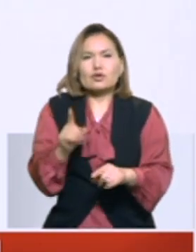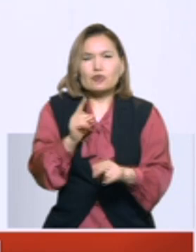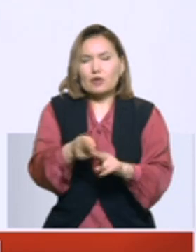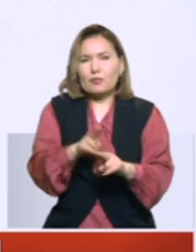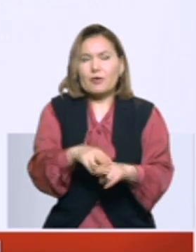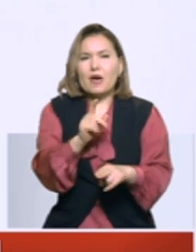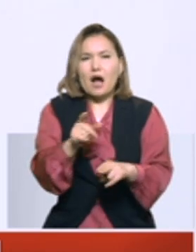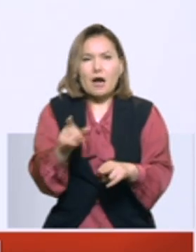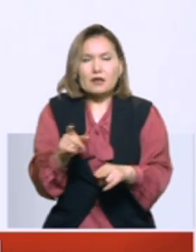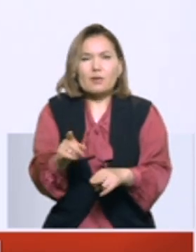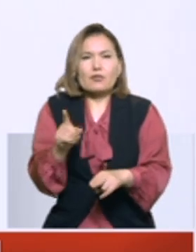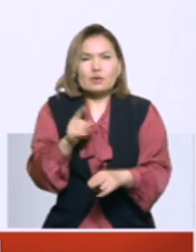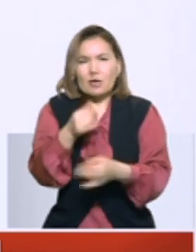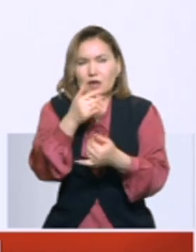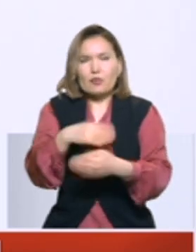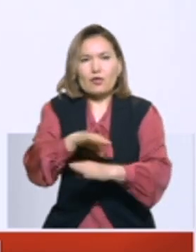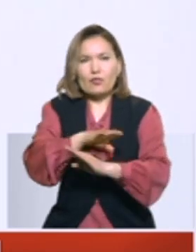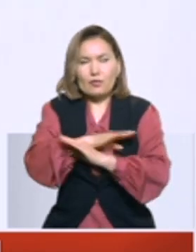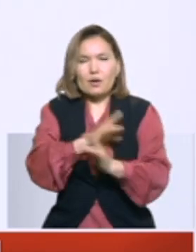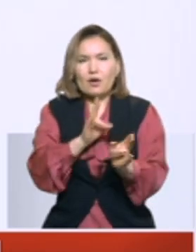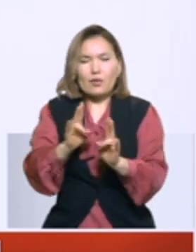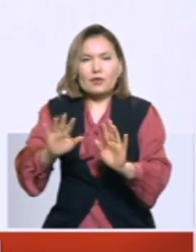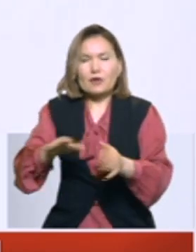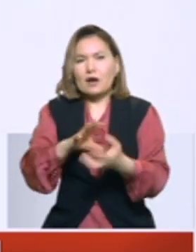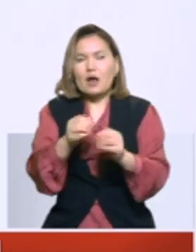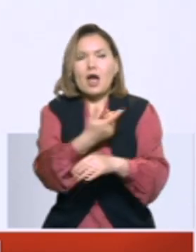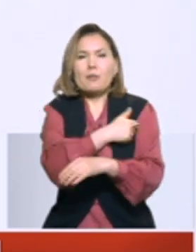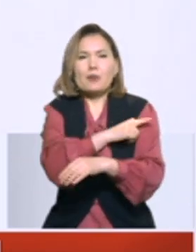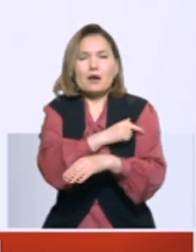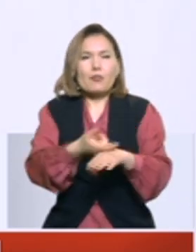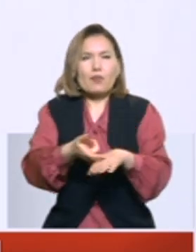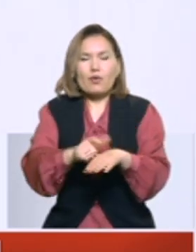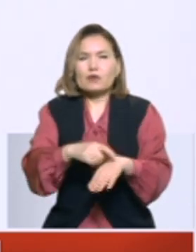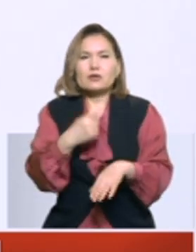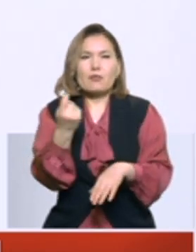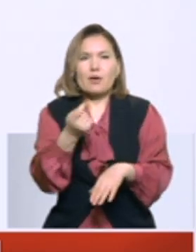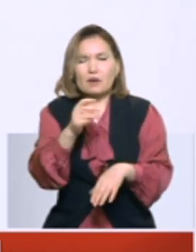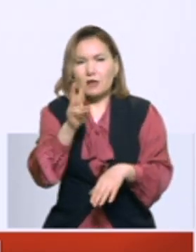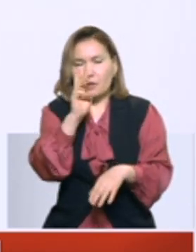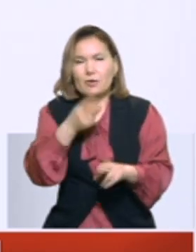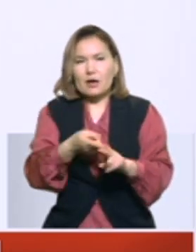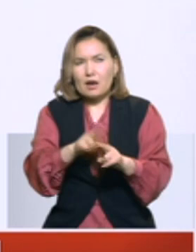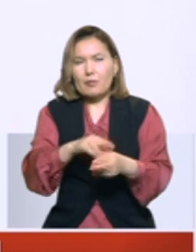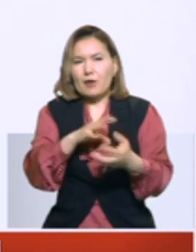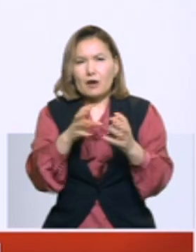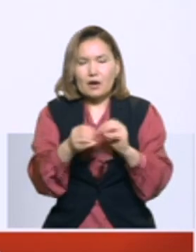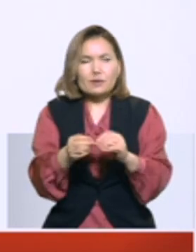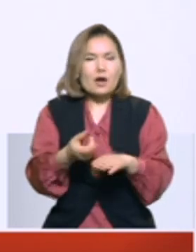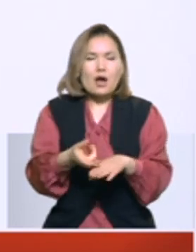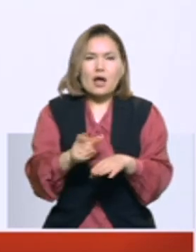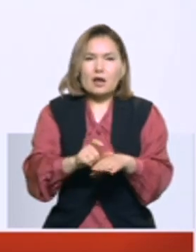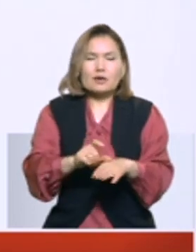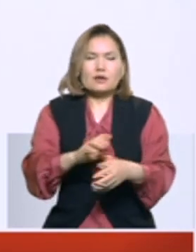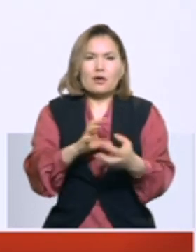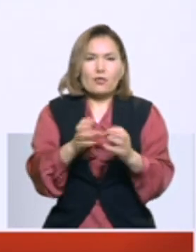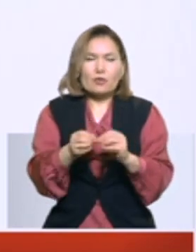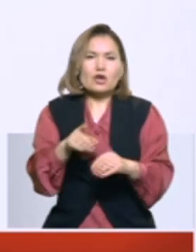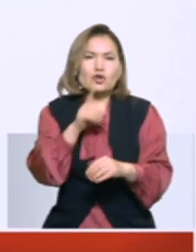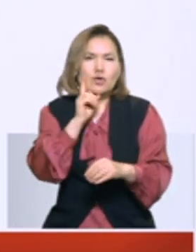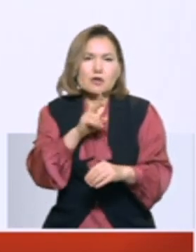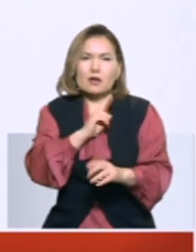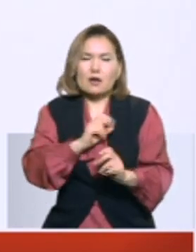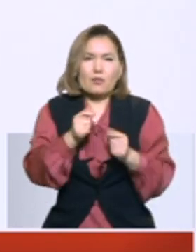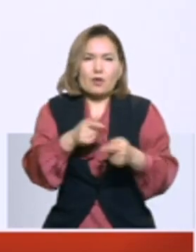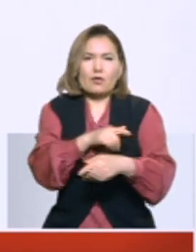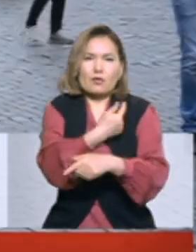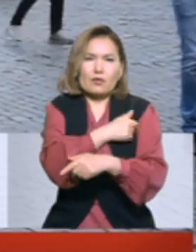дәрігерлер ең төменгі жалақы алатындардың қатарында. Медицина докторы 40 сағат жұмыс істеп жылына 41 мың еуро ғана жалақы алады. Одан салық